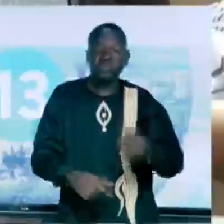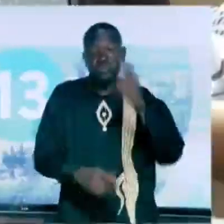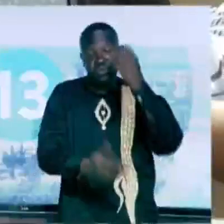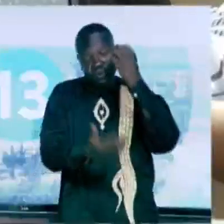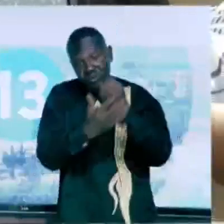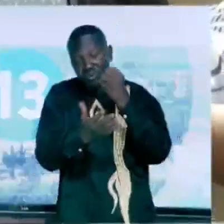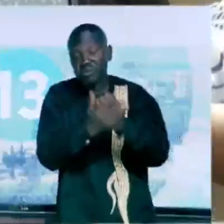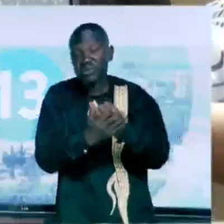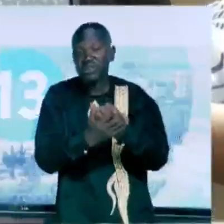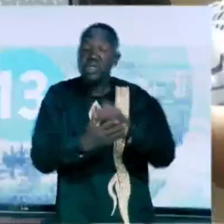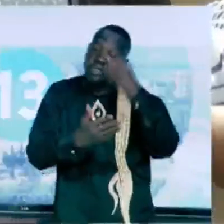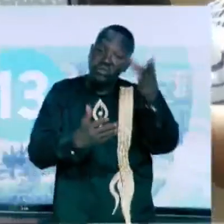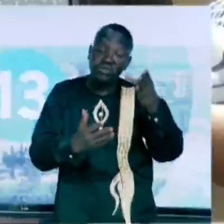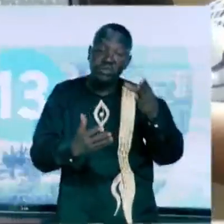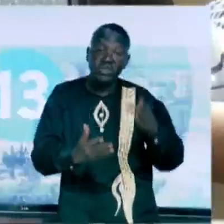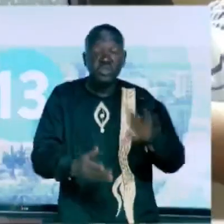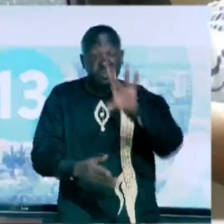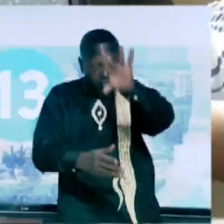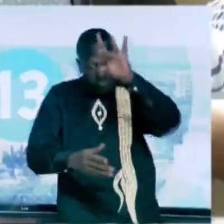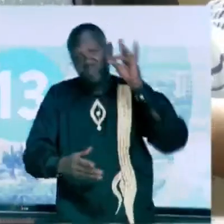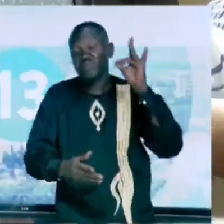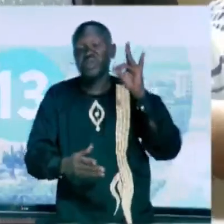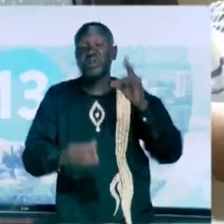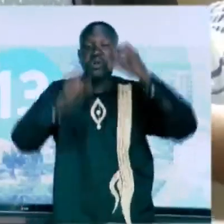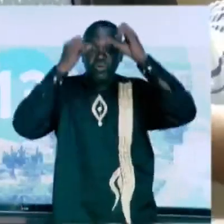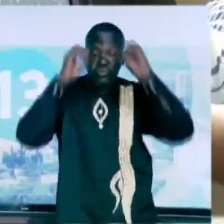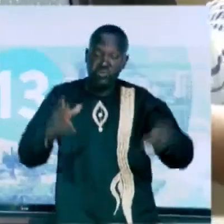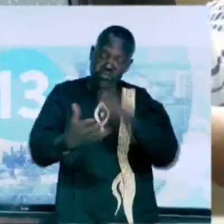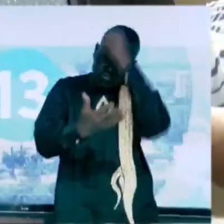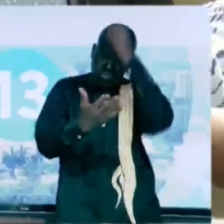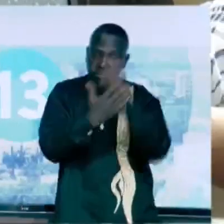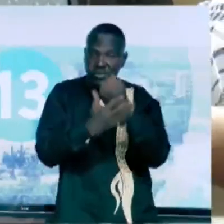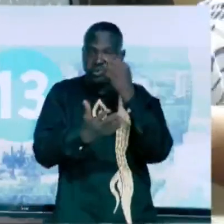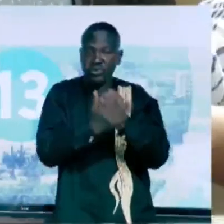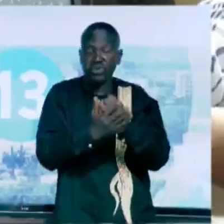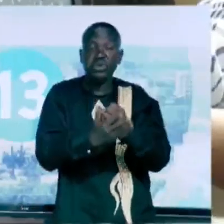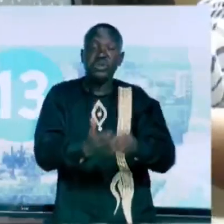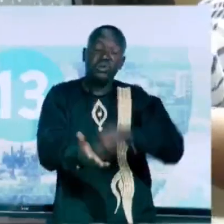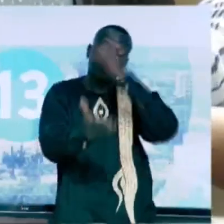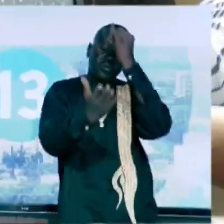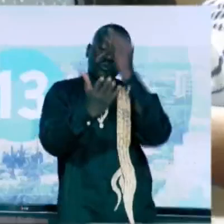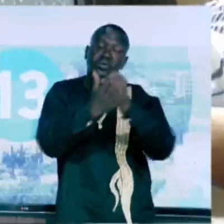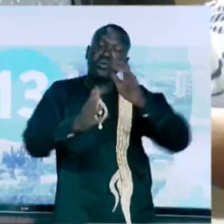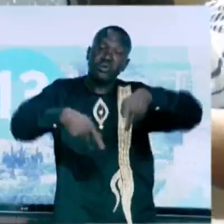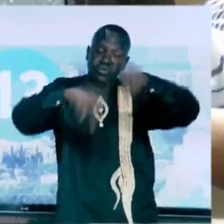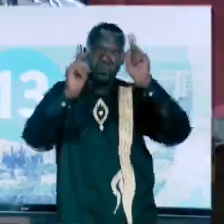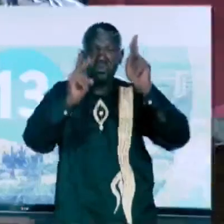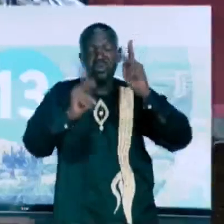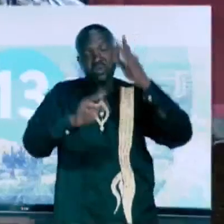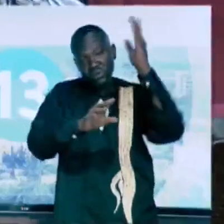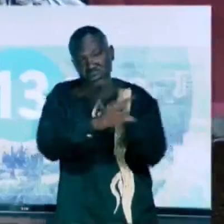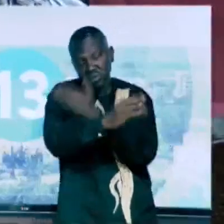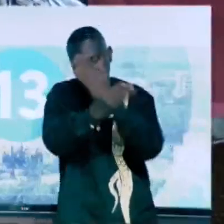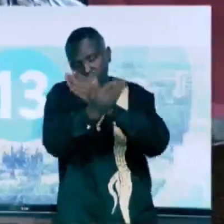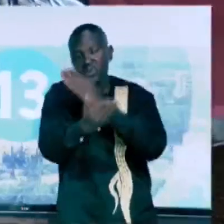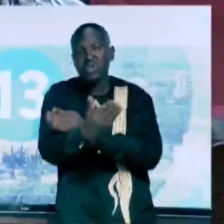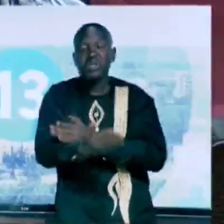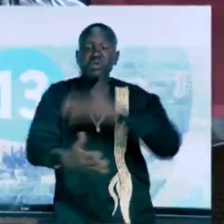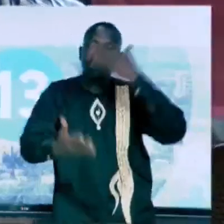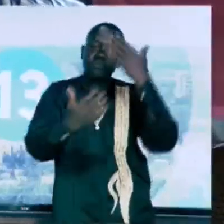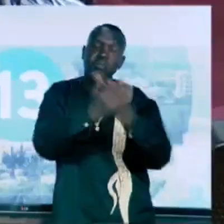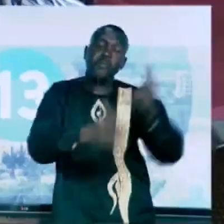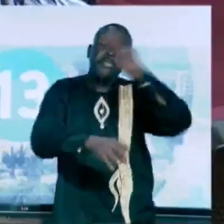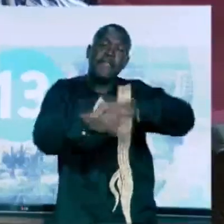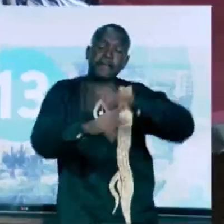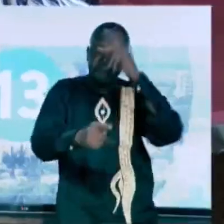courantes et dégager suffisamment de ressources pour les investissements qui nous permettent de booster la croissance. Pour une bonne mise en œuvre